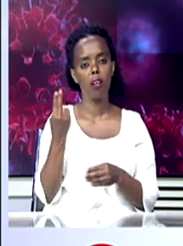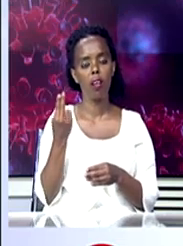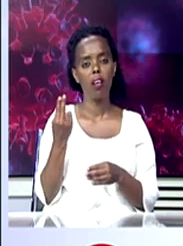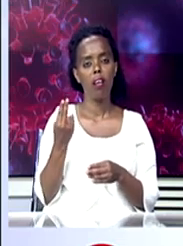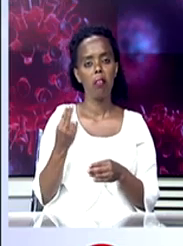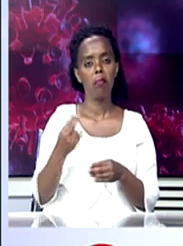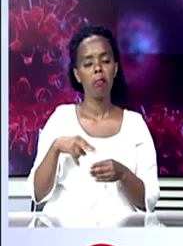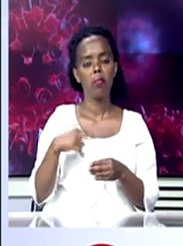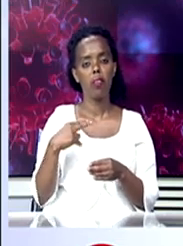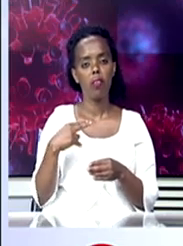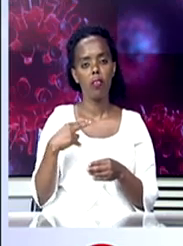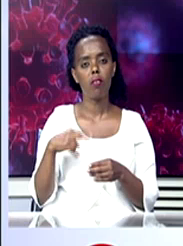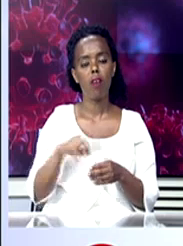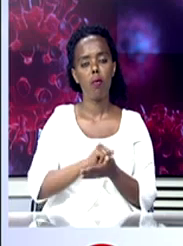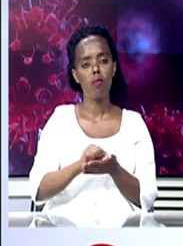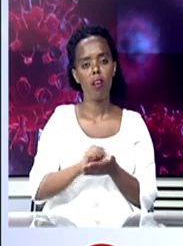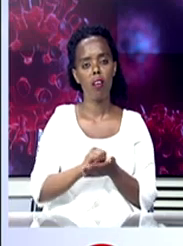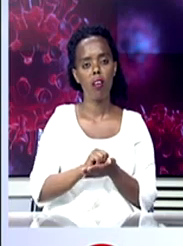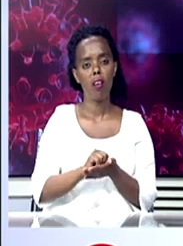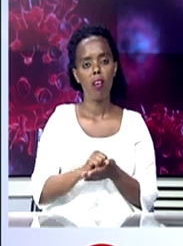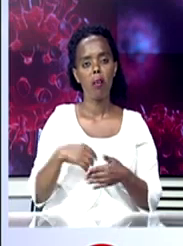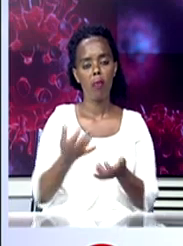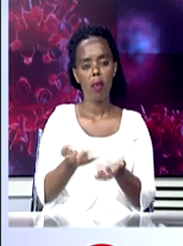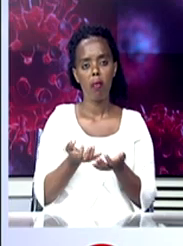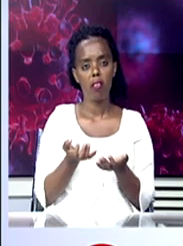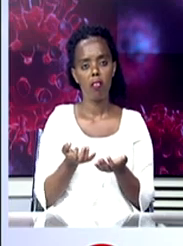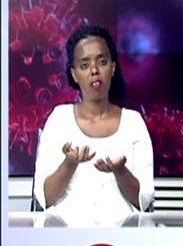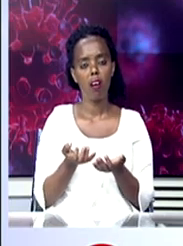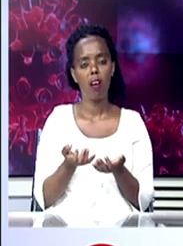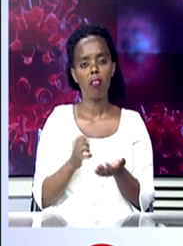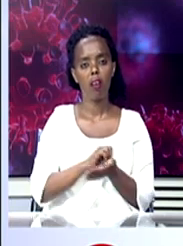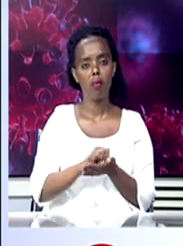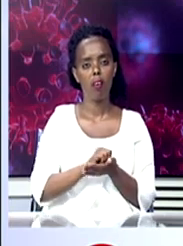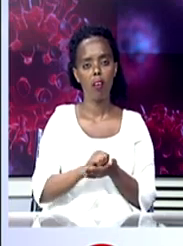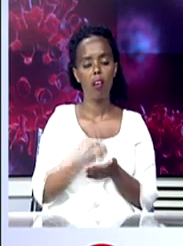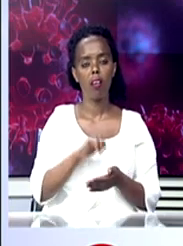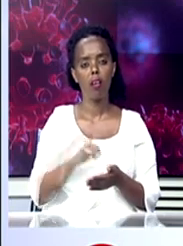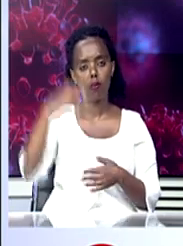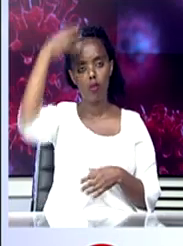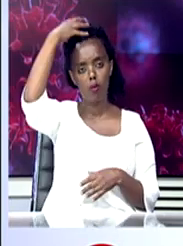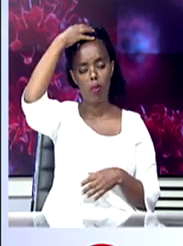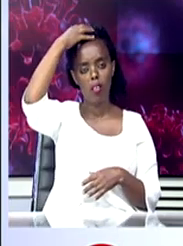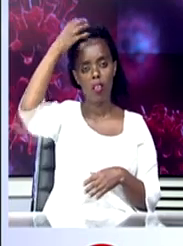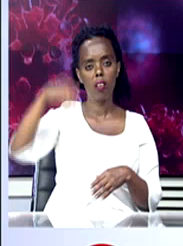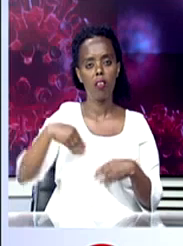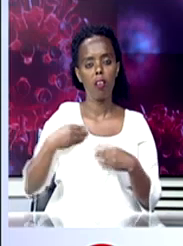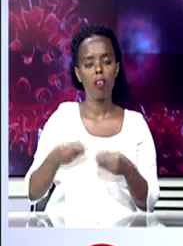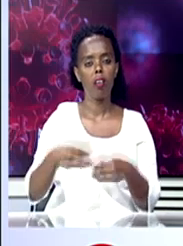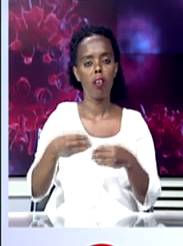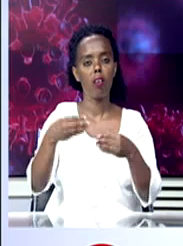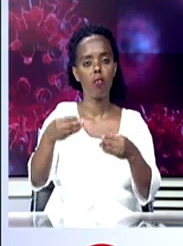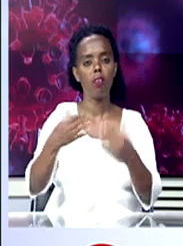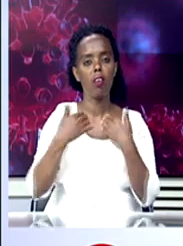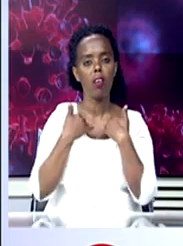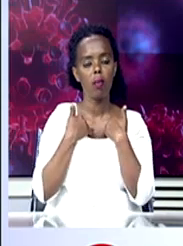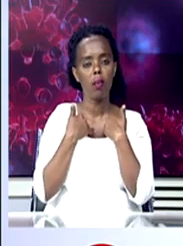ada metijer. Samunan imbar wajes. Samuna kan ini motumman bete avel gocufi kaba gadi